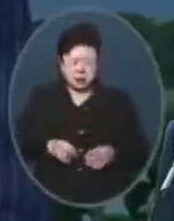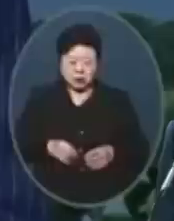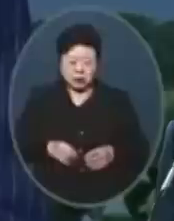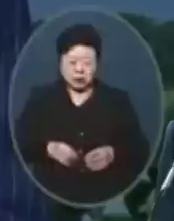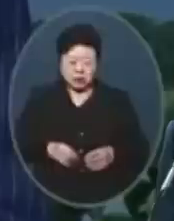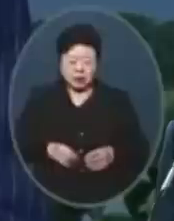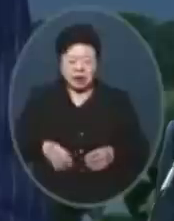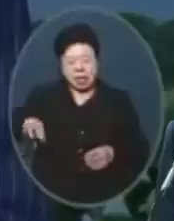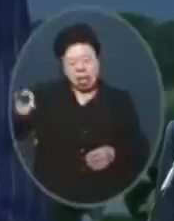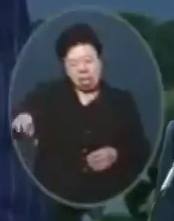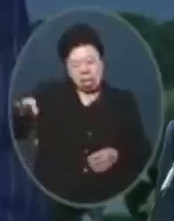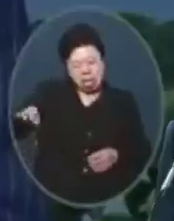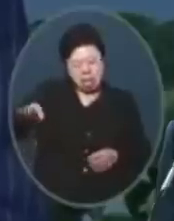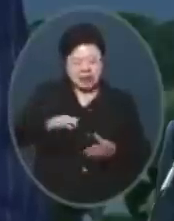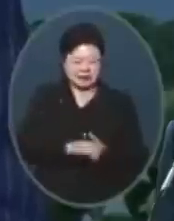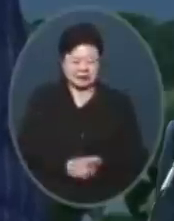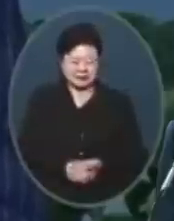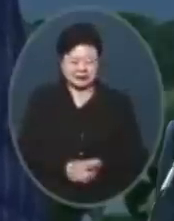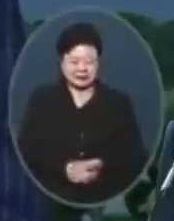아무것도 아니에요.